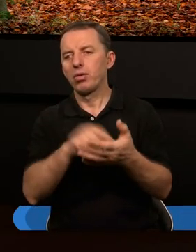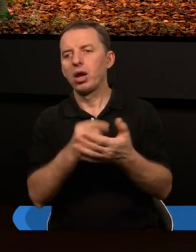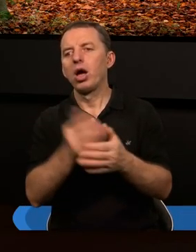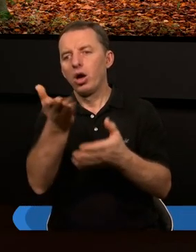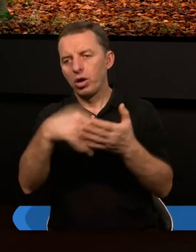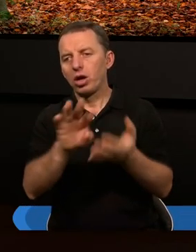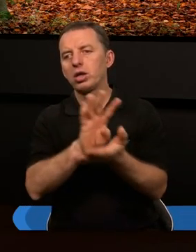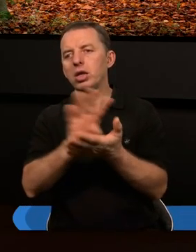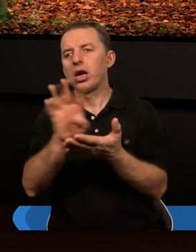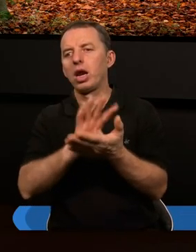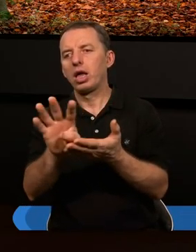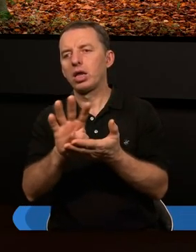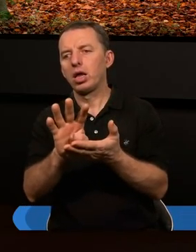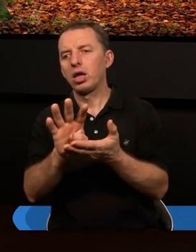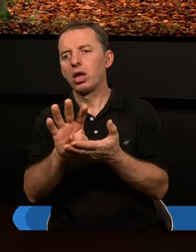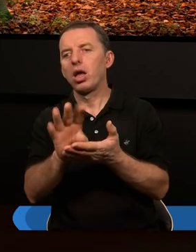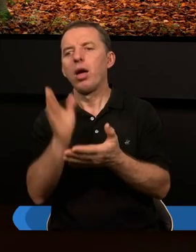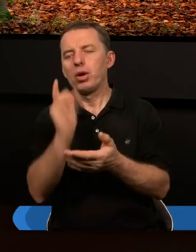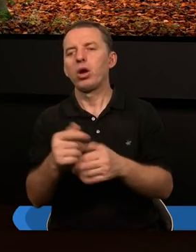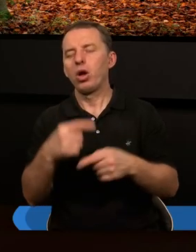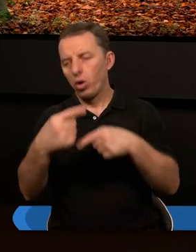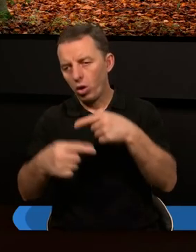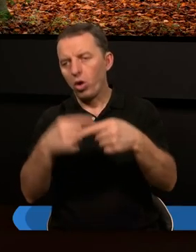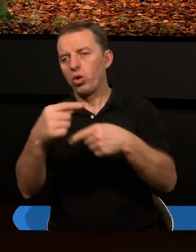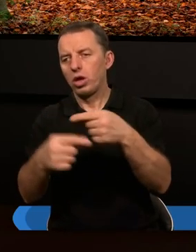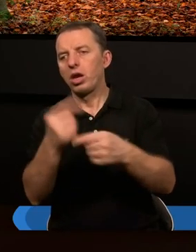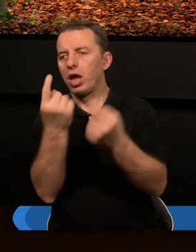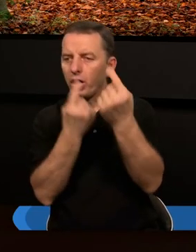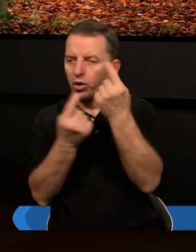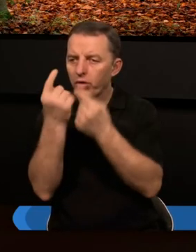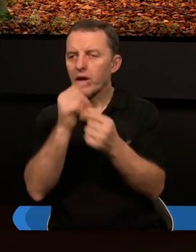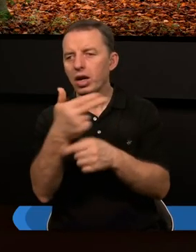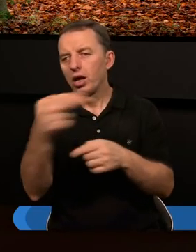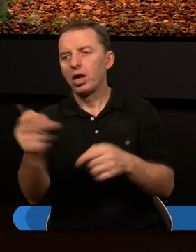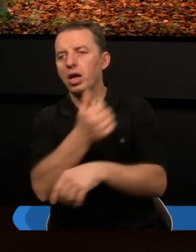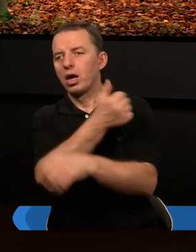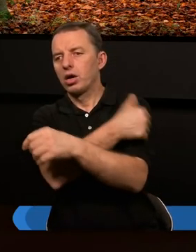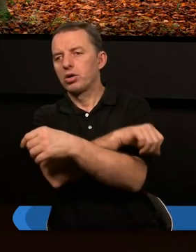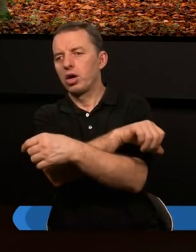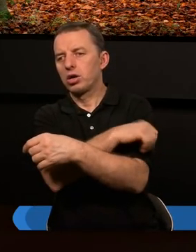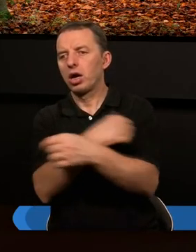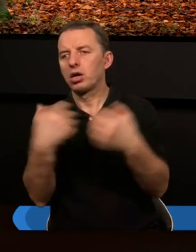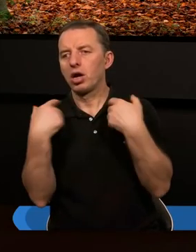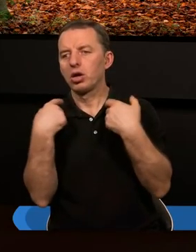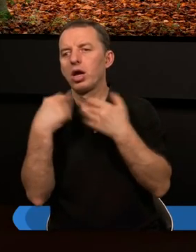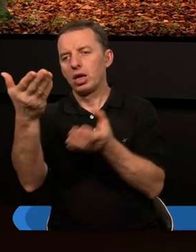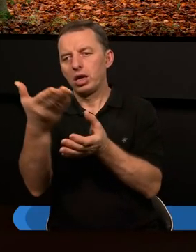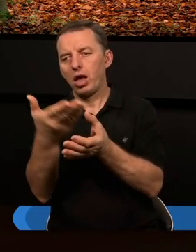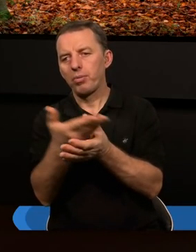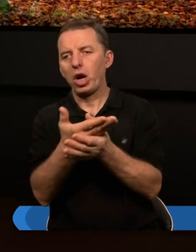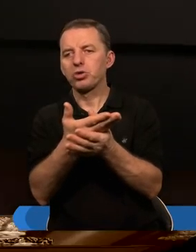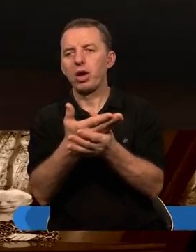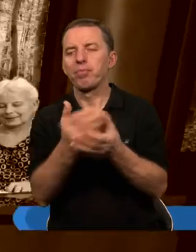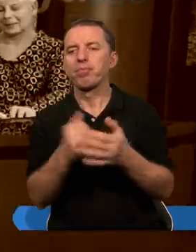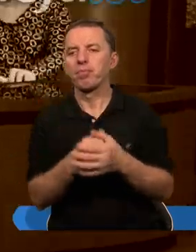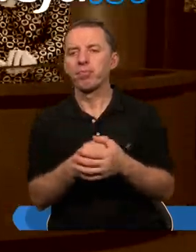razem rozdziału 14 i będziemy kontynuować rozważania na temat chrześcijańskiego życia. Zapraszam.